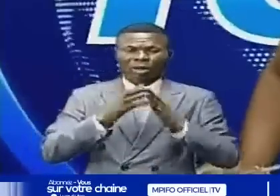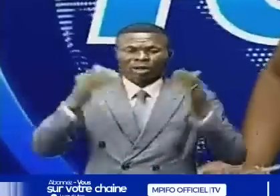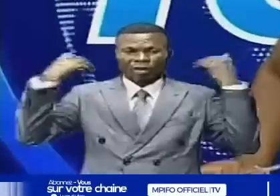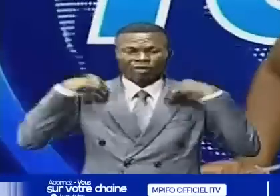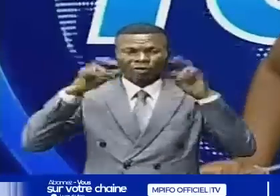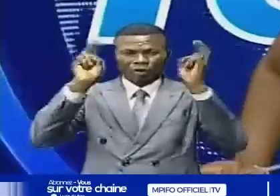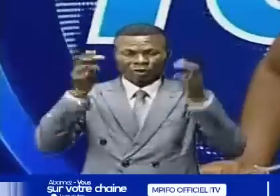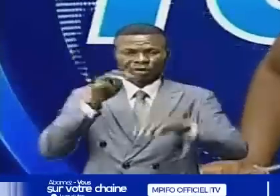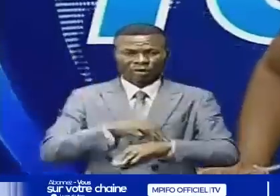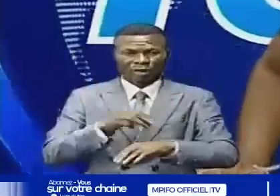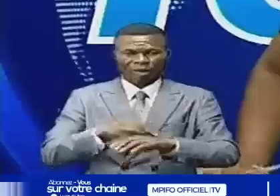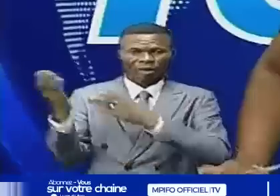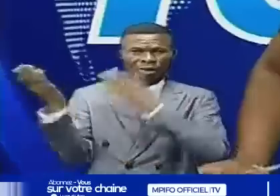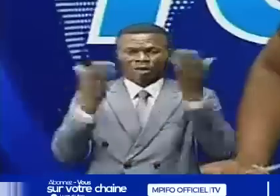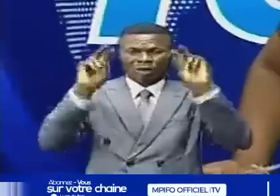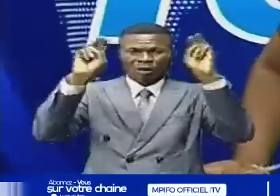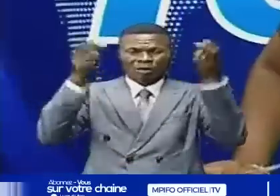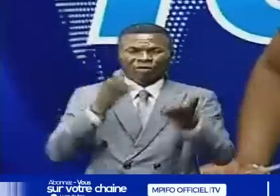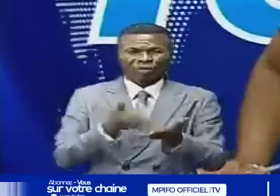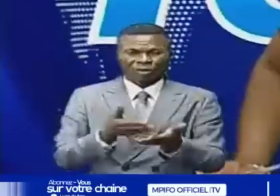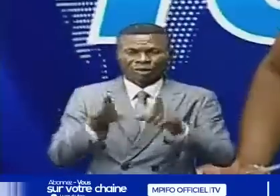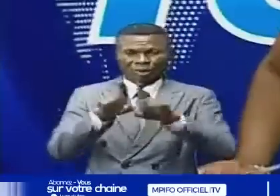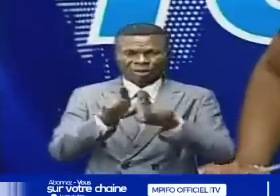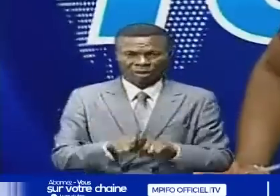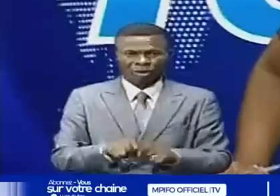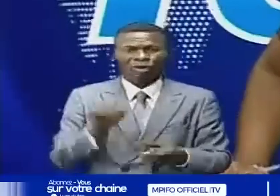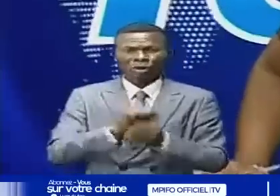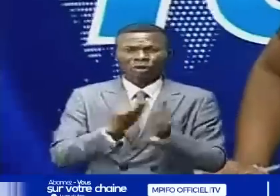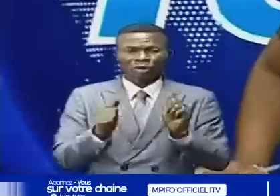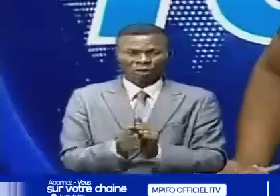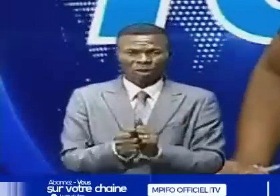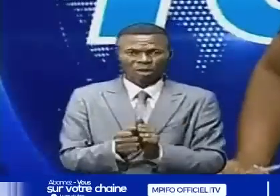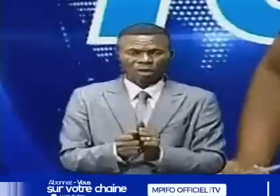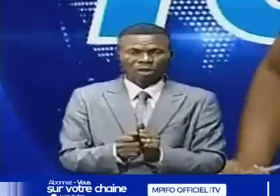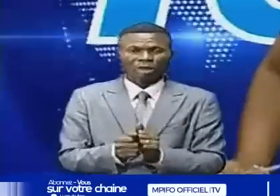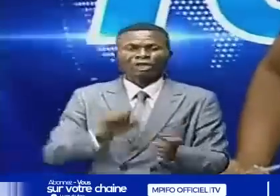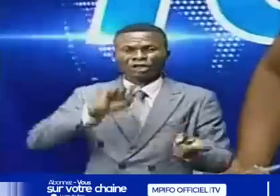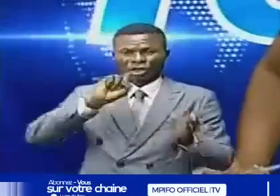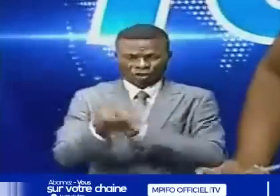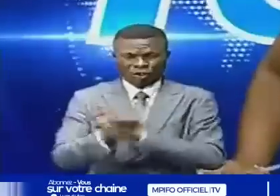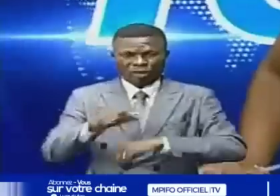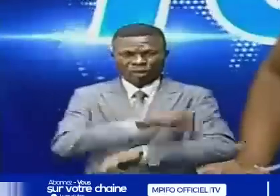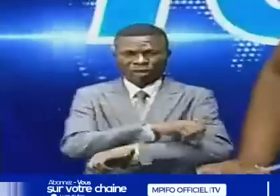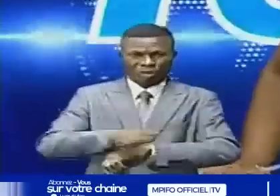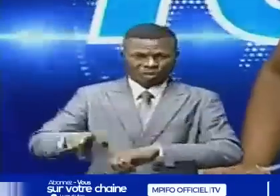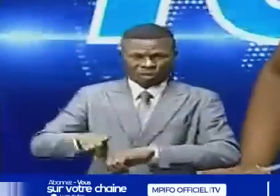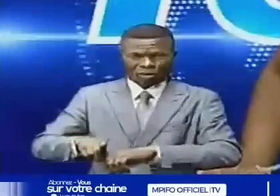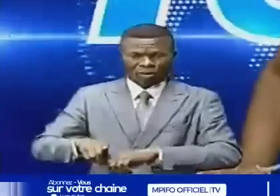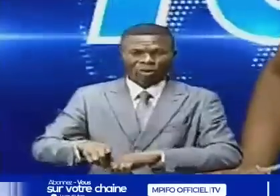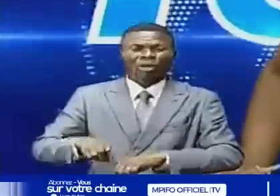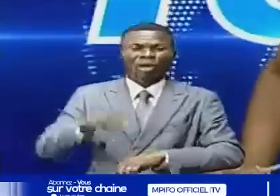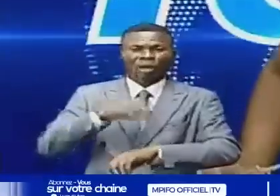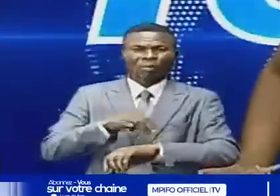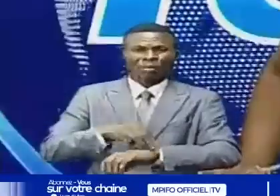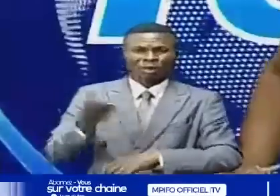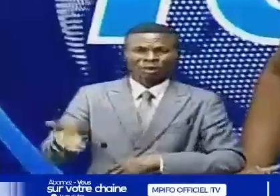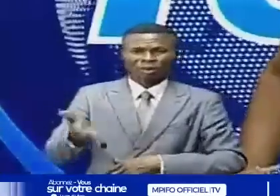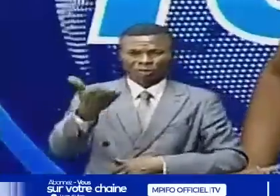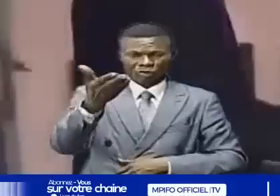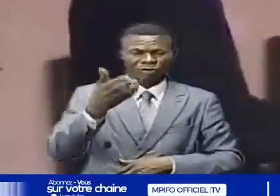entité autour du transport urbain, mais aussi les questions sur quelques réformes dans l'administration de son ressort.